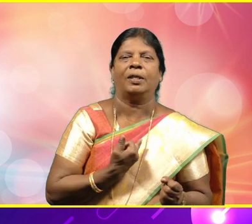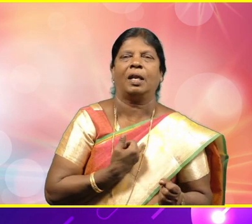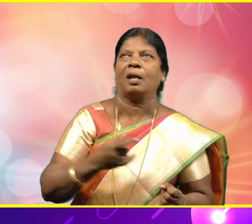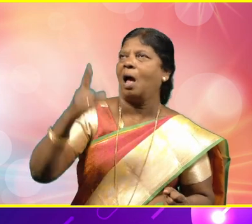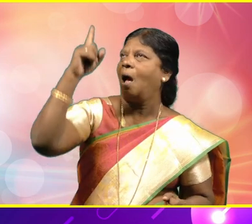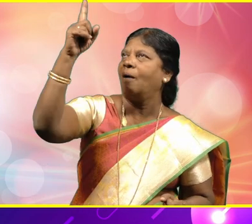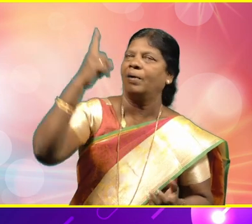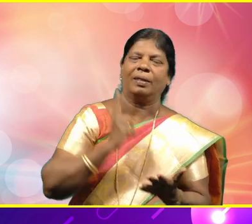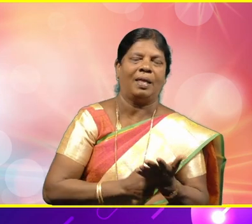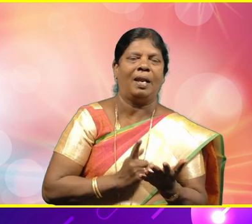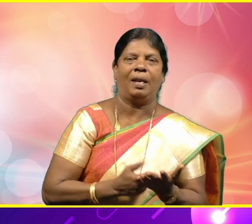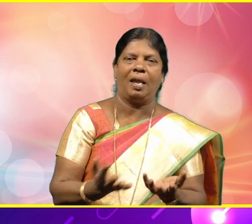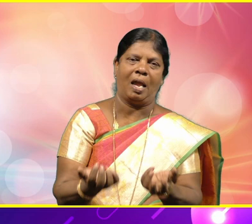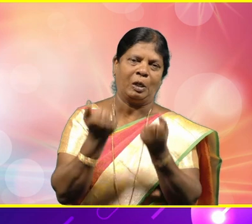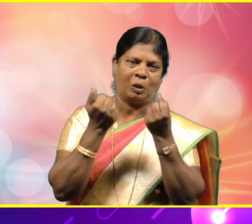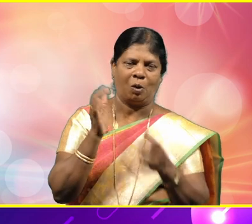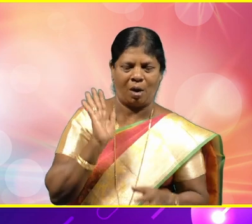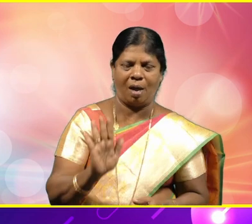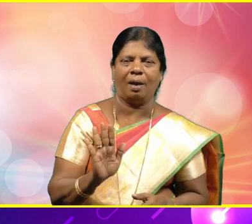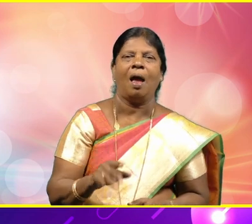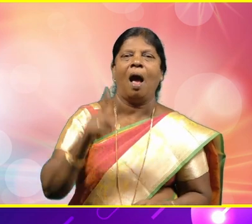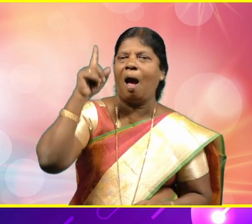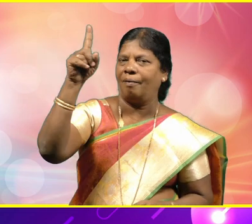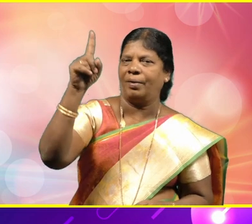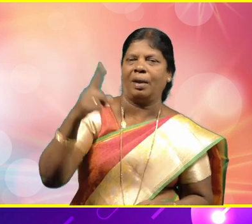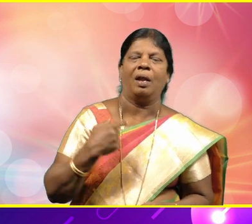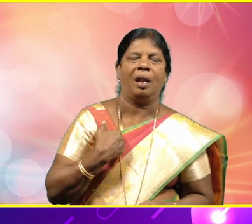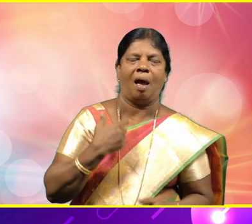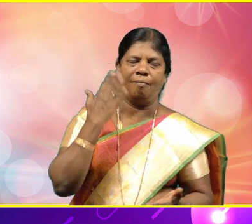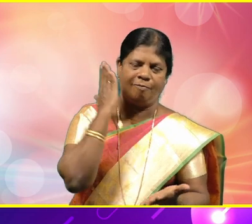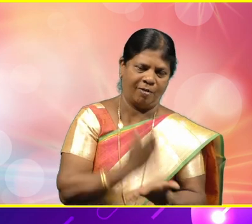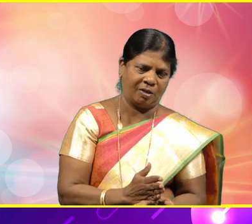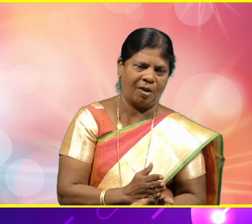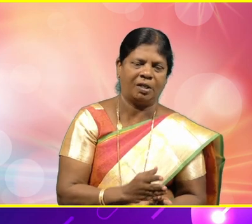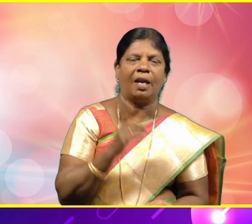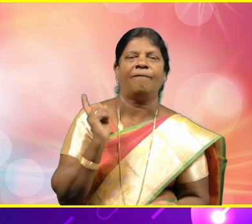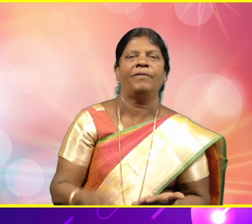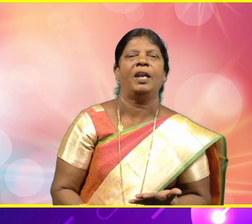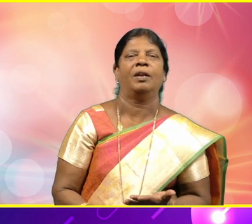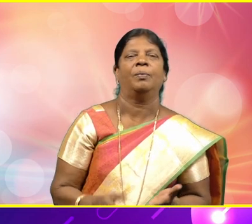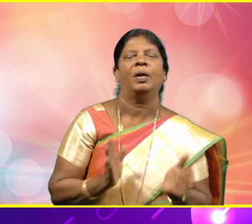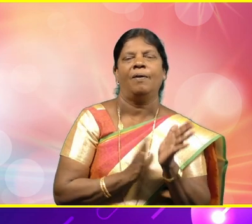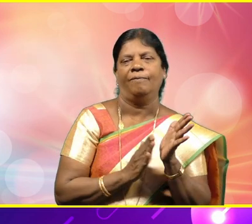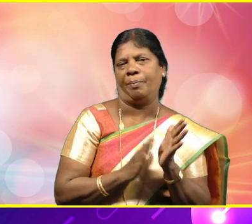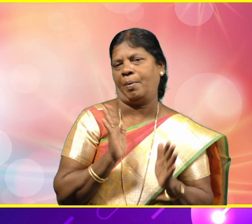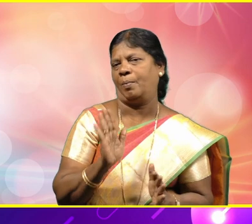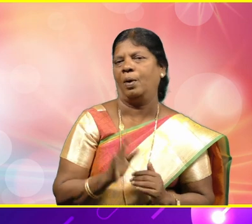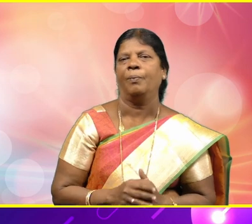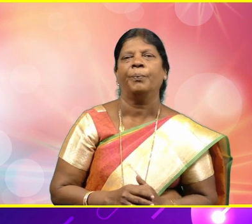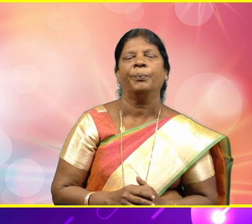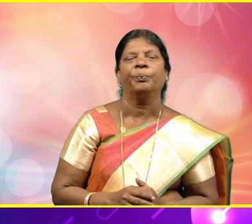என் பாவத்திற்காக அவர் தண்டனை ஏற்றார் என்று அவரை நாம் விசுவாசிக்க வேண்டும்